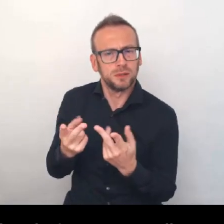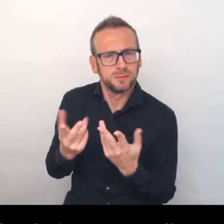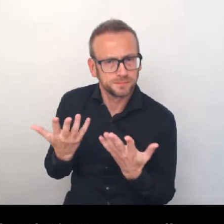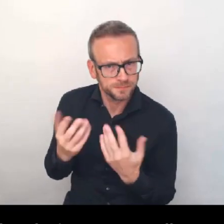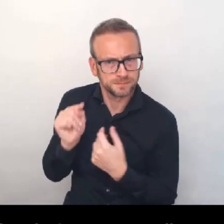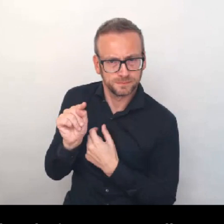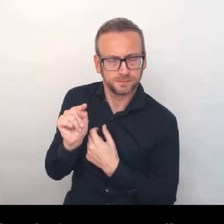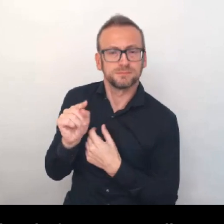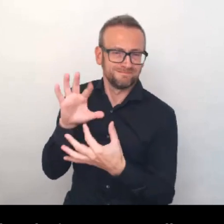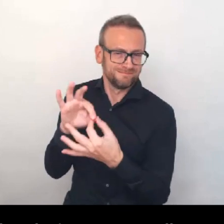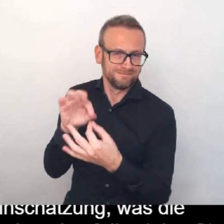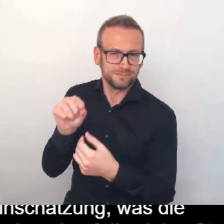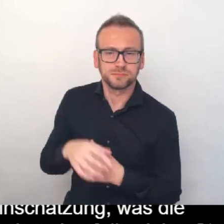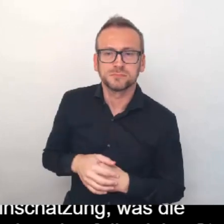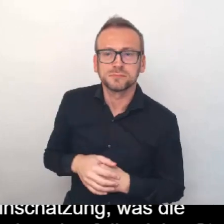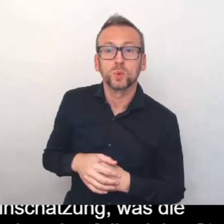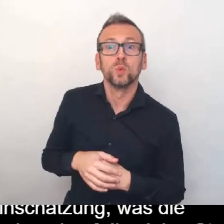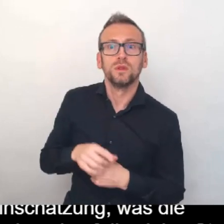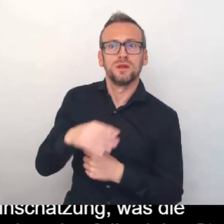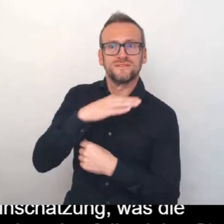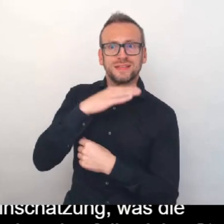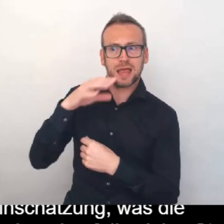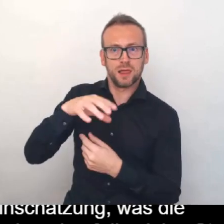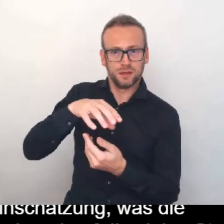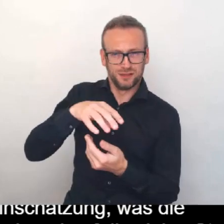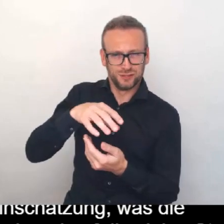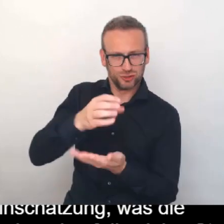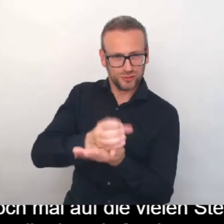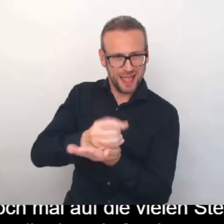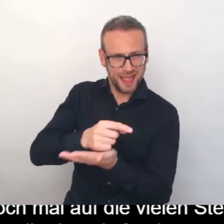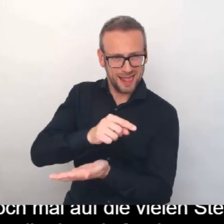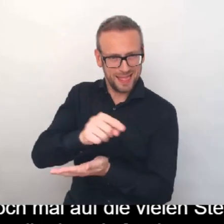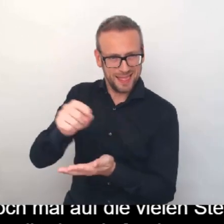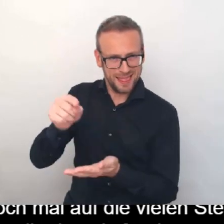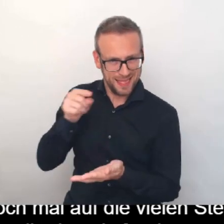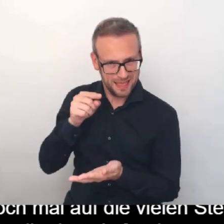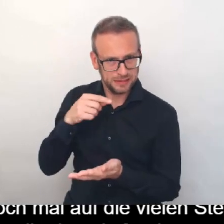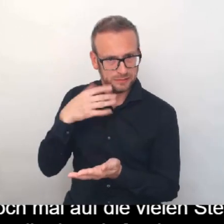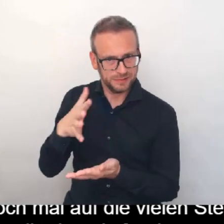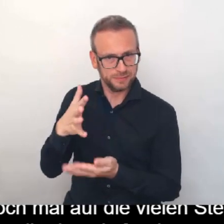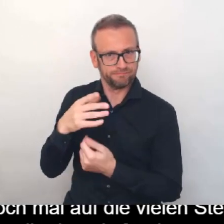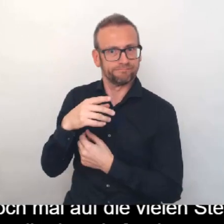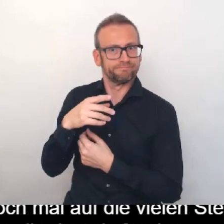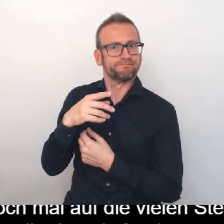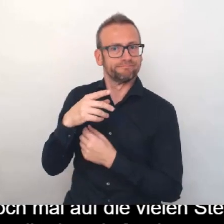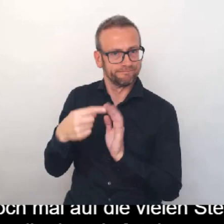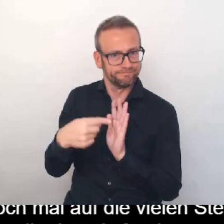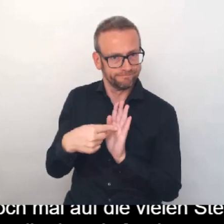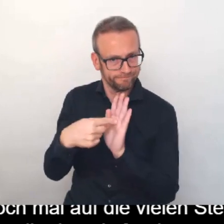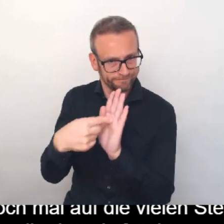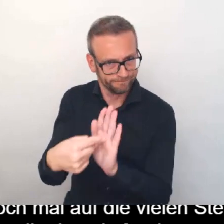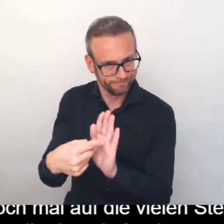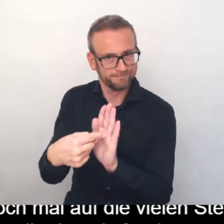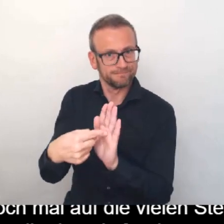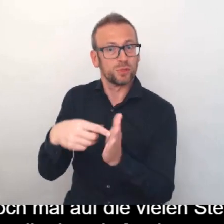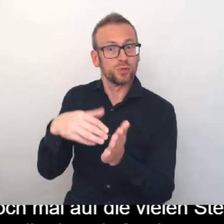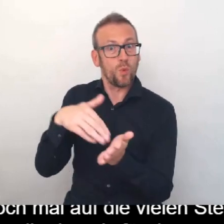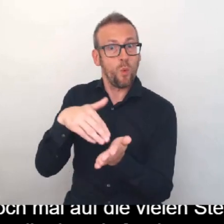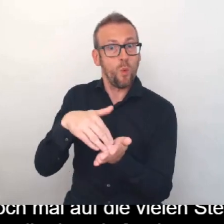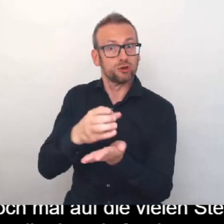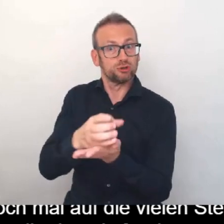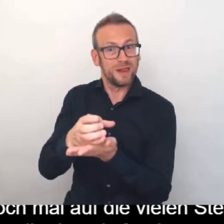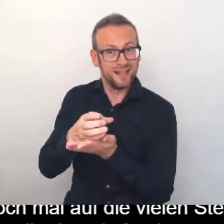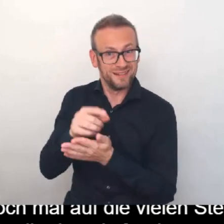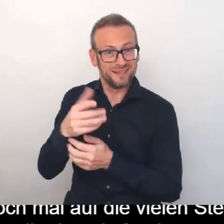Diese 1240 Stellen jetzt sicher zu haben, grundfinanziert zu haben, führen dazu, dass wir deutlich weniger zeitliche Befristungen haben werden.